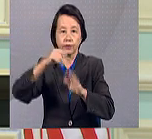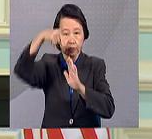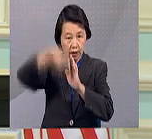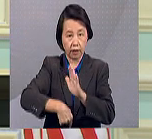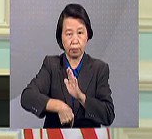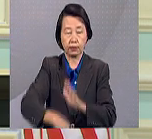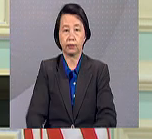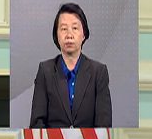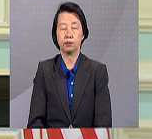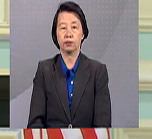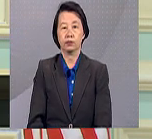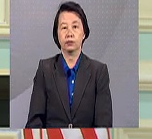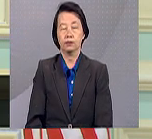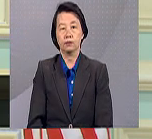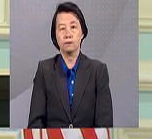lanjut lagi.